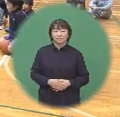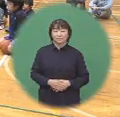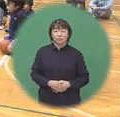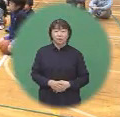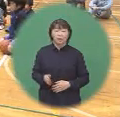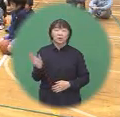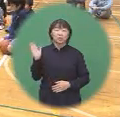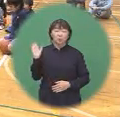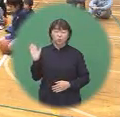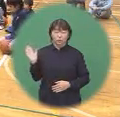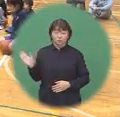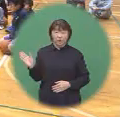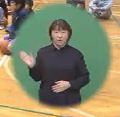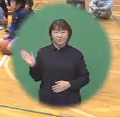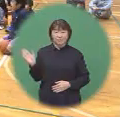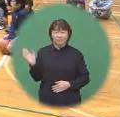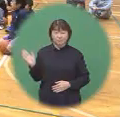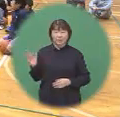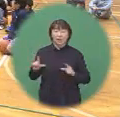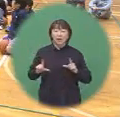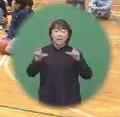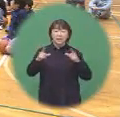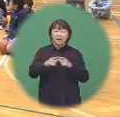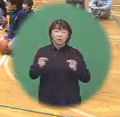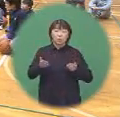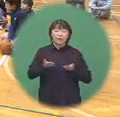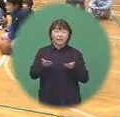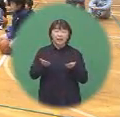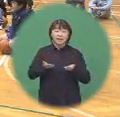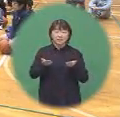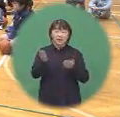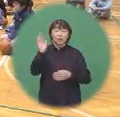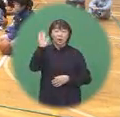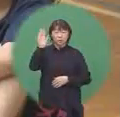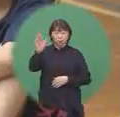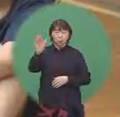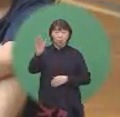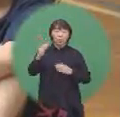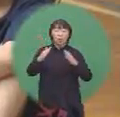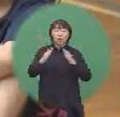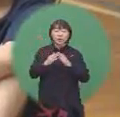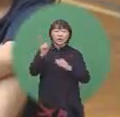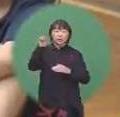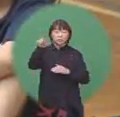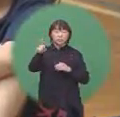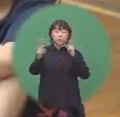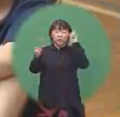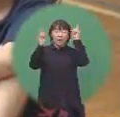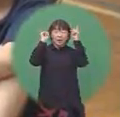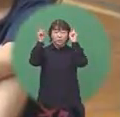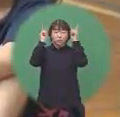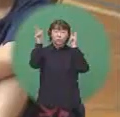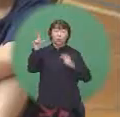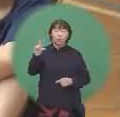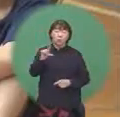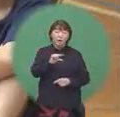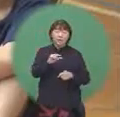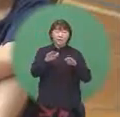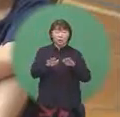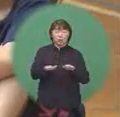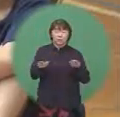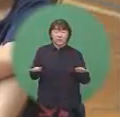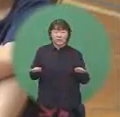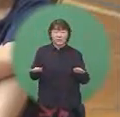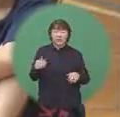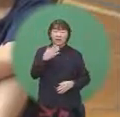バスケットボール教室は、東日本大震災の後、外で遊ぶ機会の減った子どもたちに、